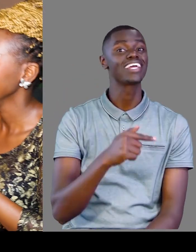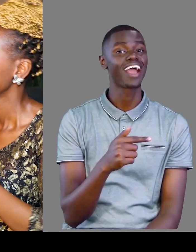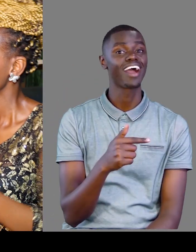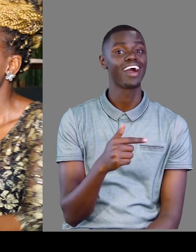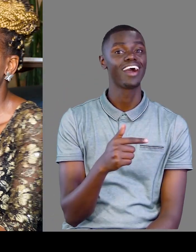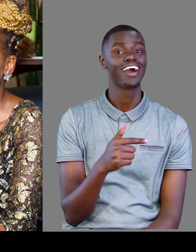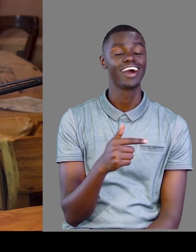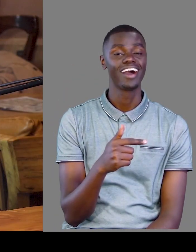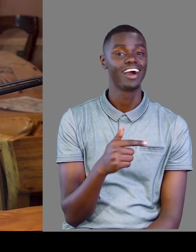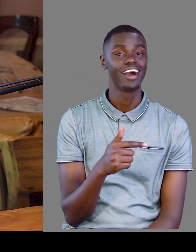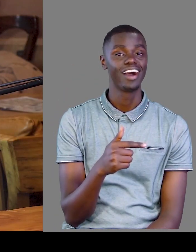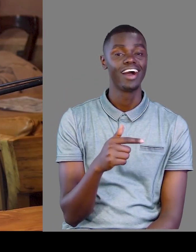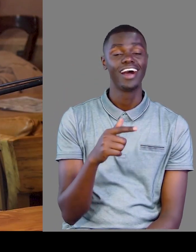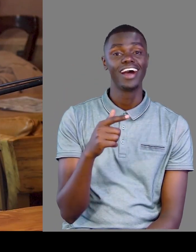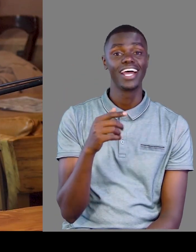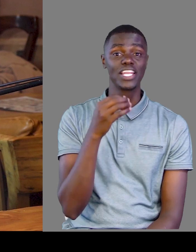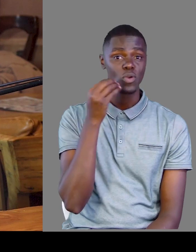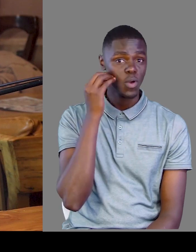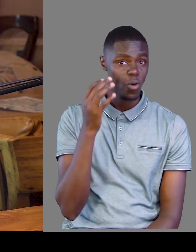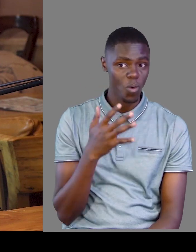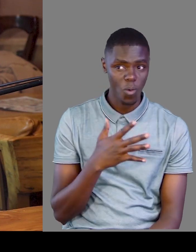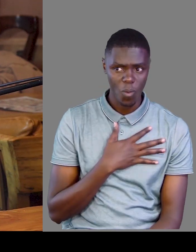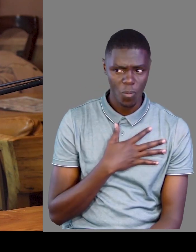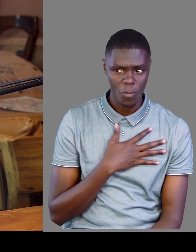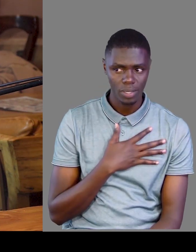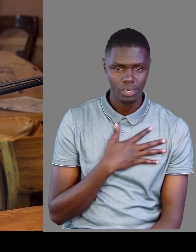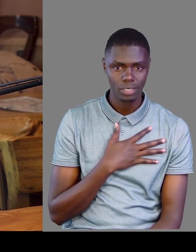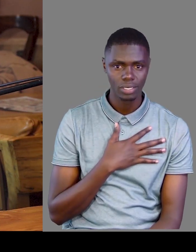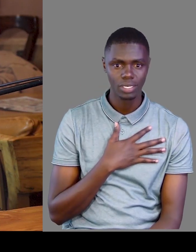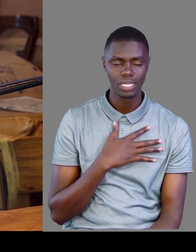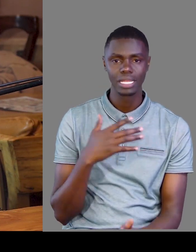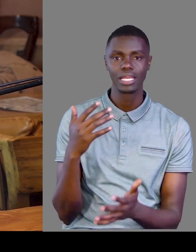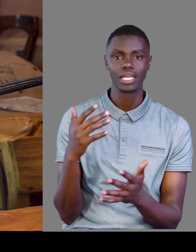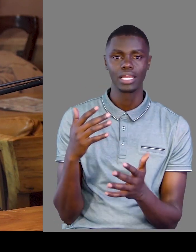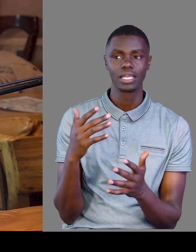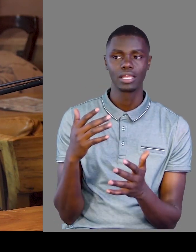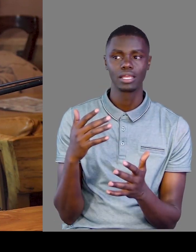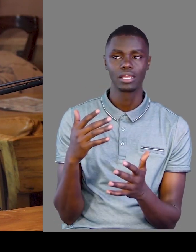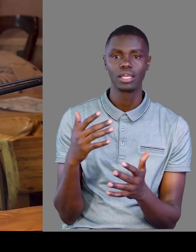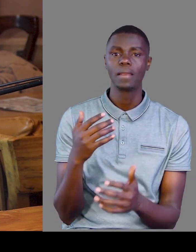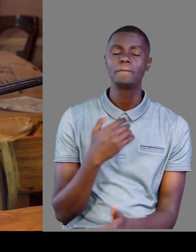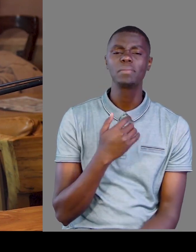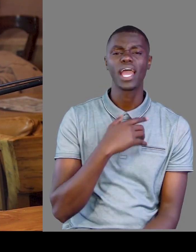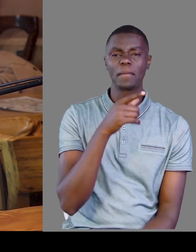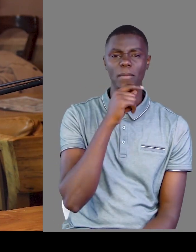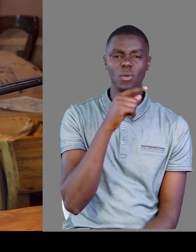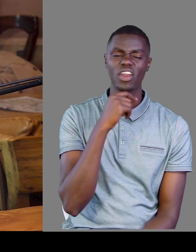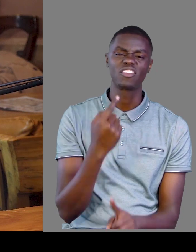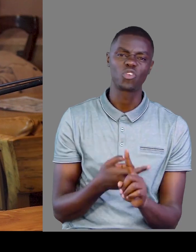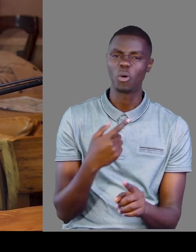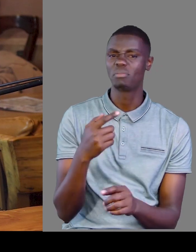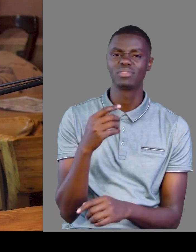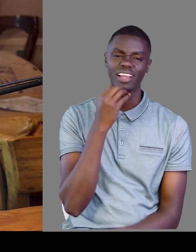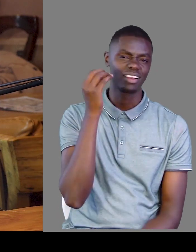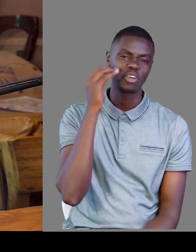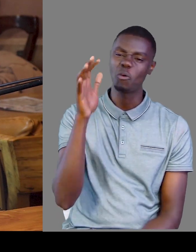Mimi ni boy wa mtaani. So kujulikana hata mtaani peke yake. Mimi ni boy wa mtaani, alafu mimi niligrow kama ni muoga